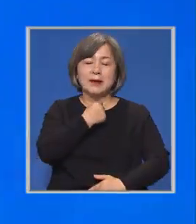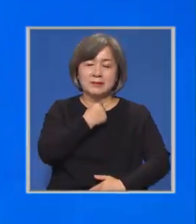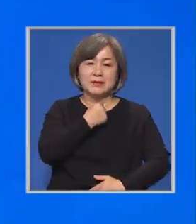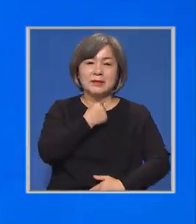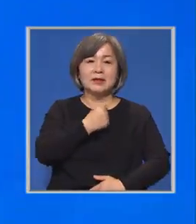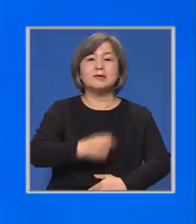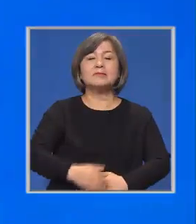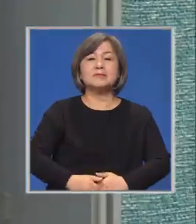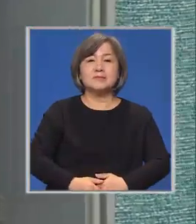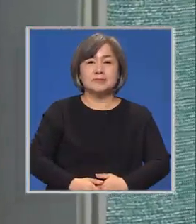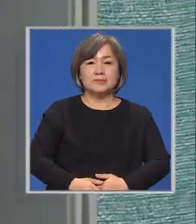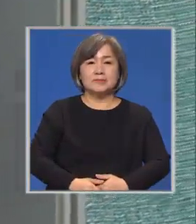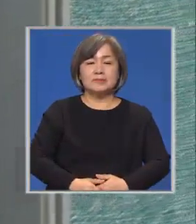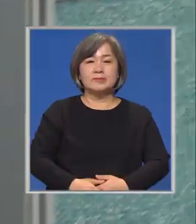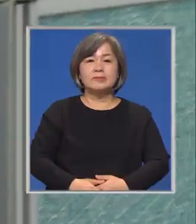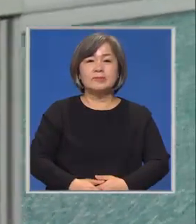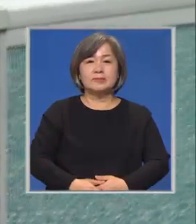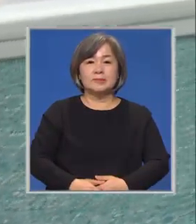하고 바랍니다.